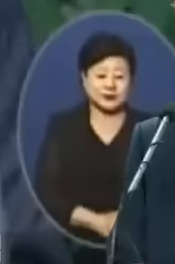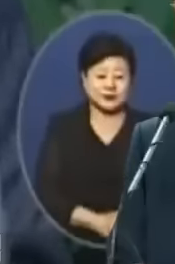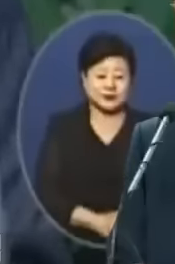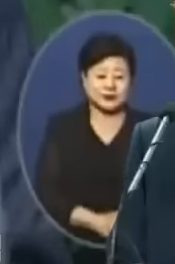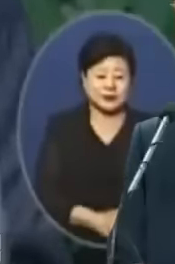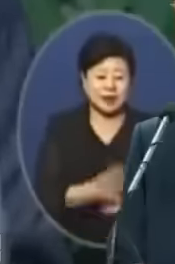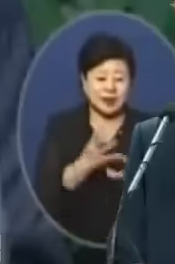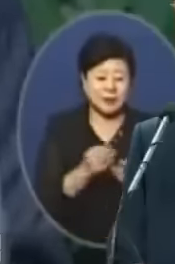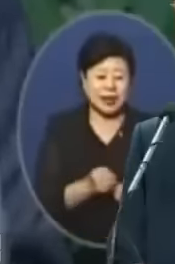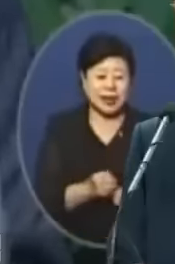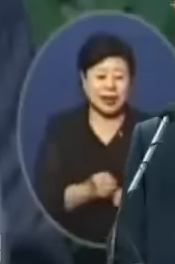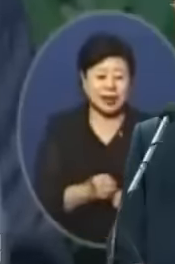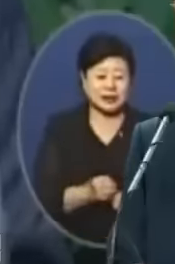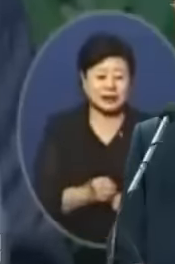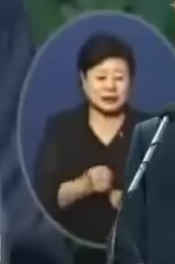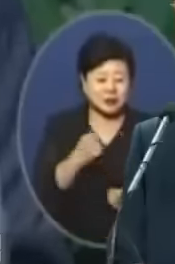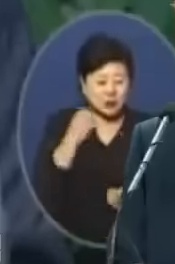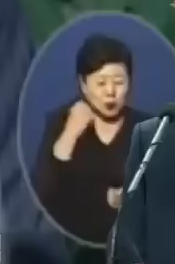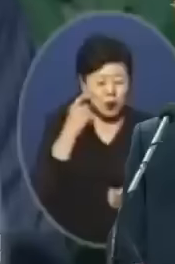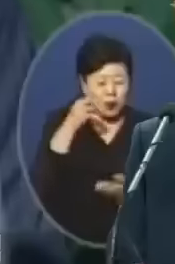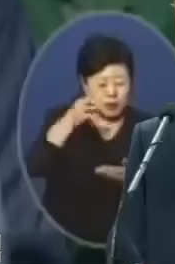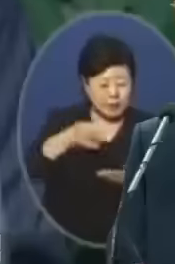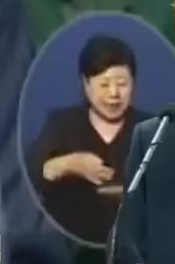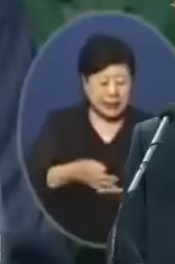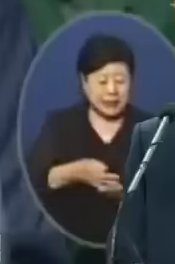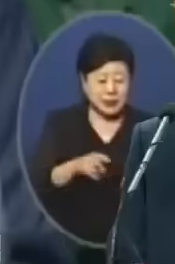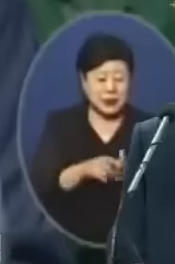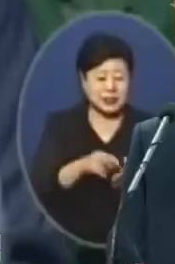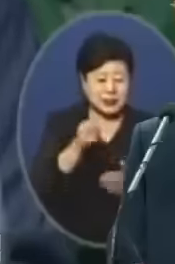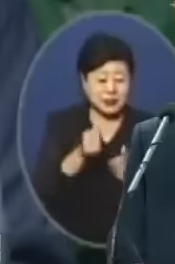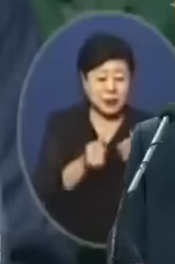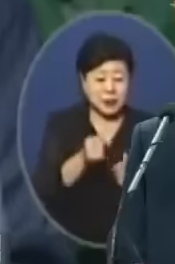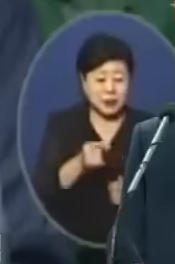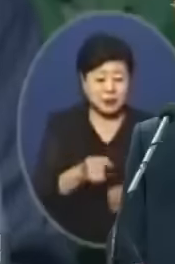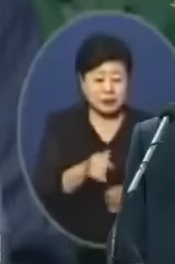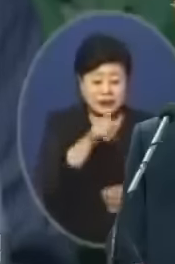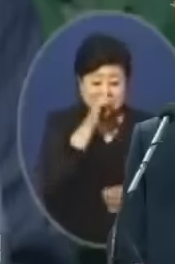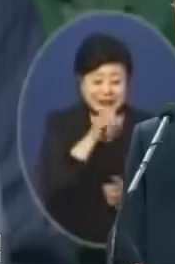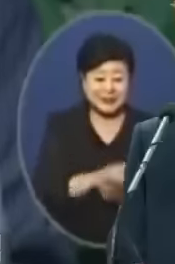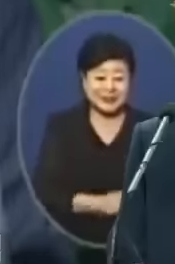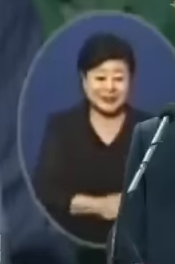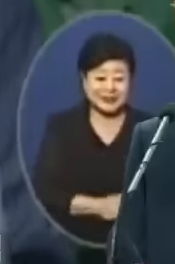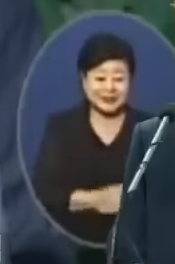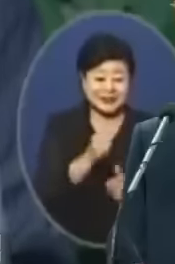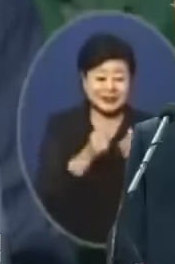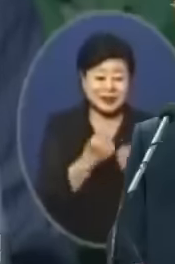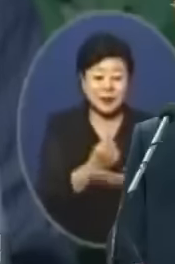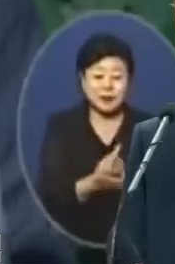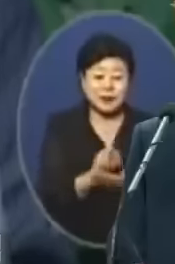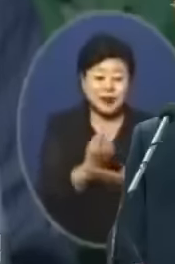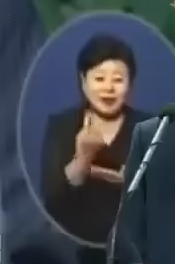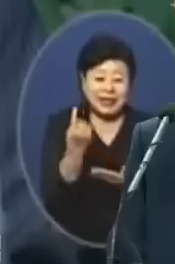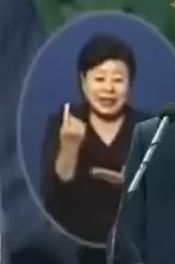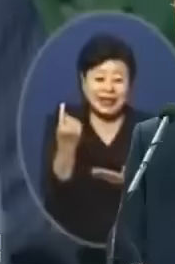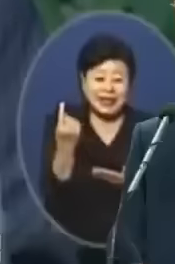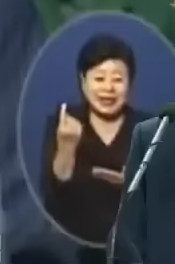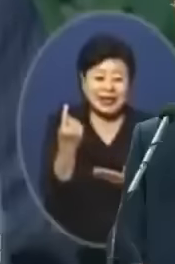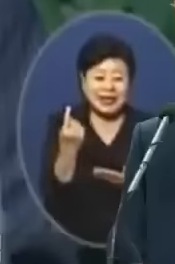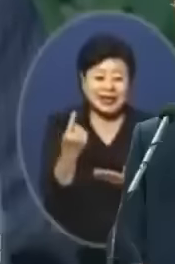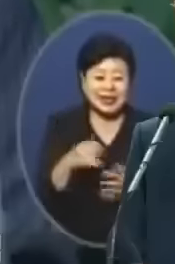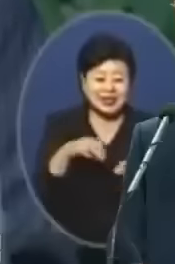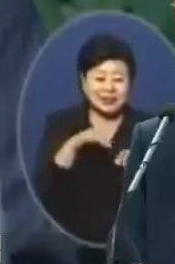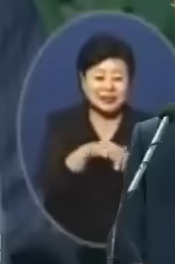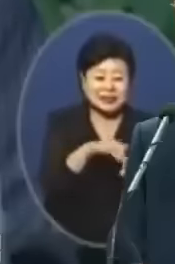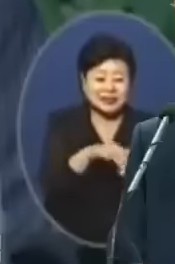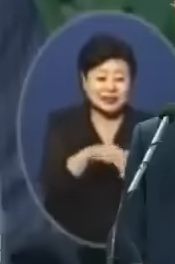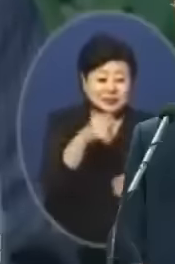더 많은 연봉을 받기 위해 시험을 치게 되는 것입니다. 시험을 떠나서 전진할 수가